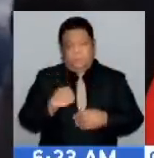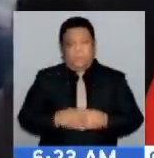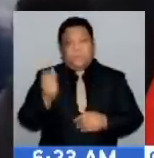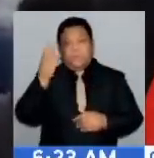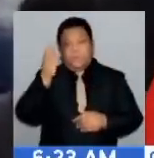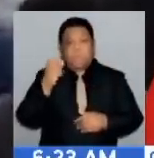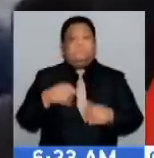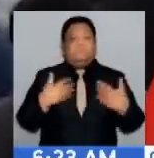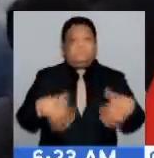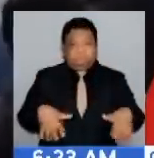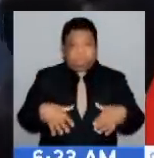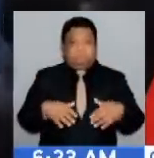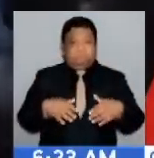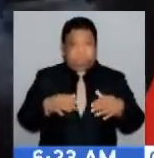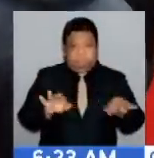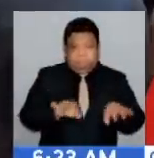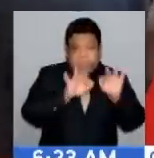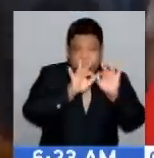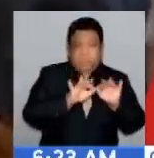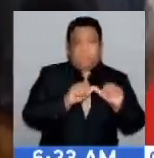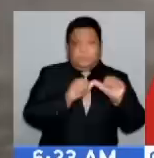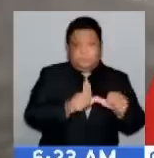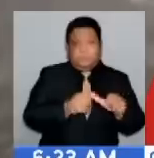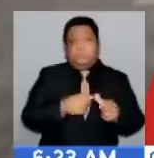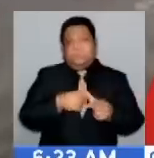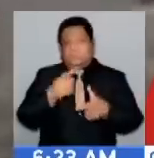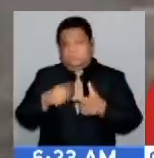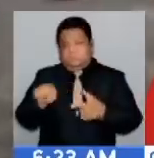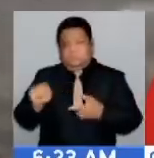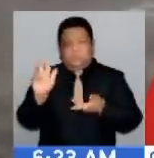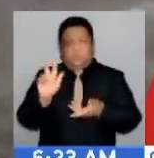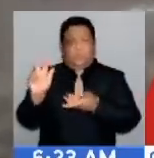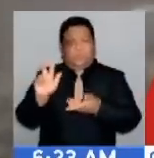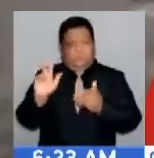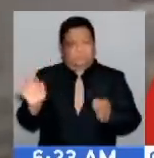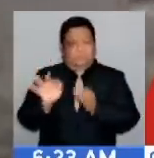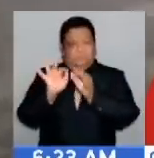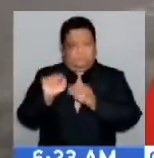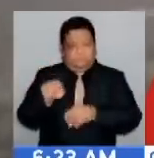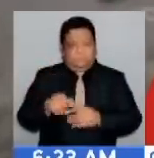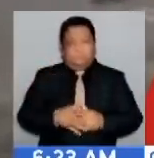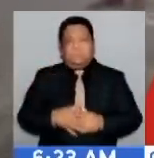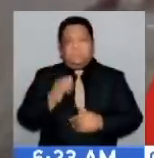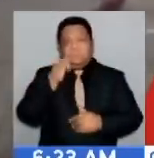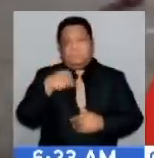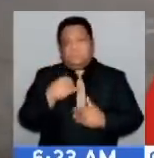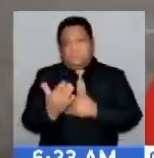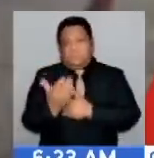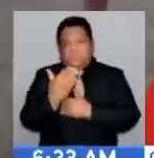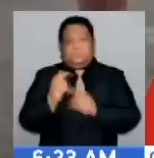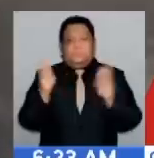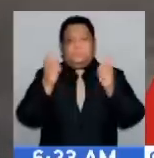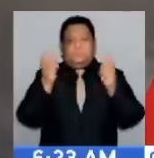payapa kay Santo Niño sa Cathedral of St. John the Baptist. Kahapon ng umaga nang isinagawa naman ang Balikpatik Battle of